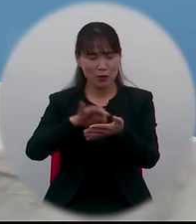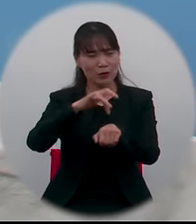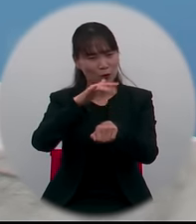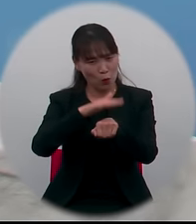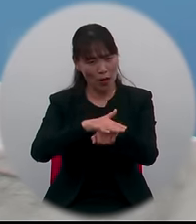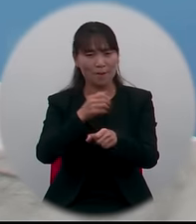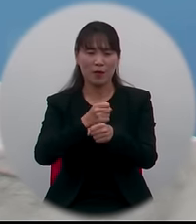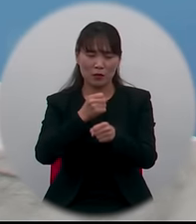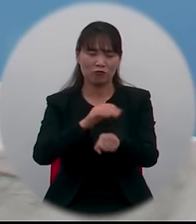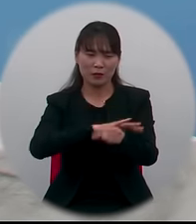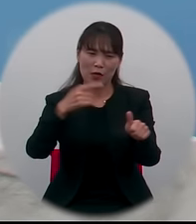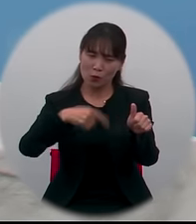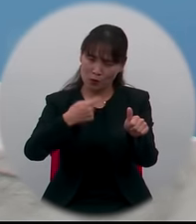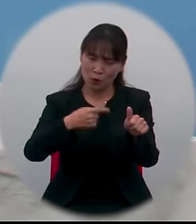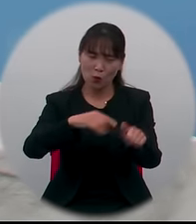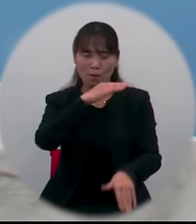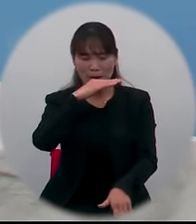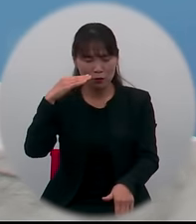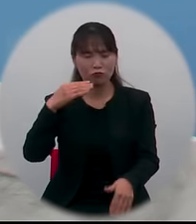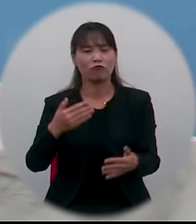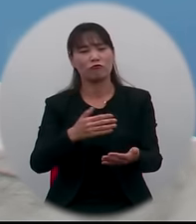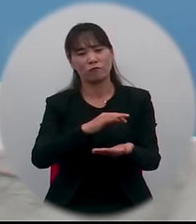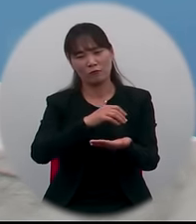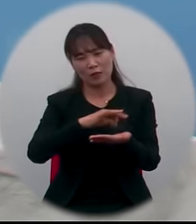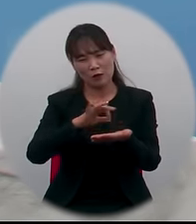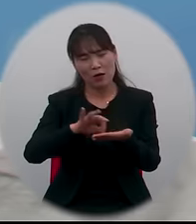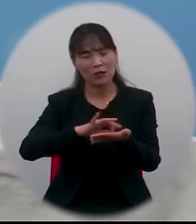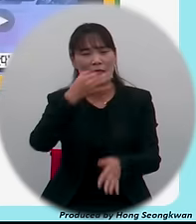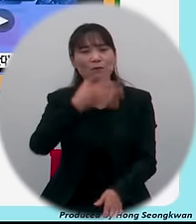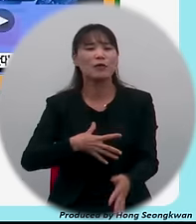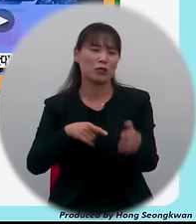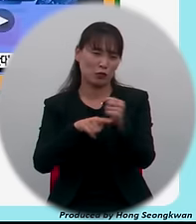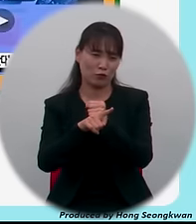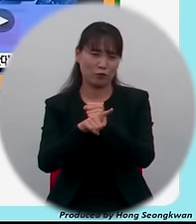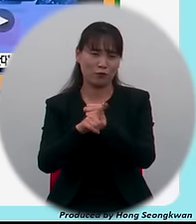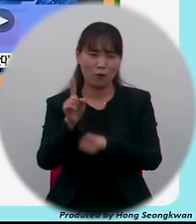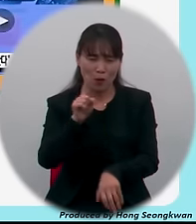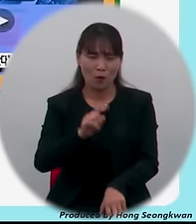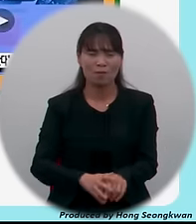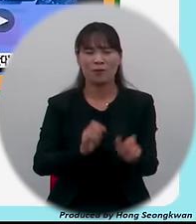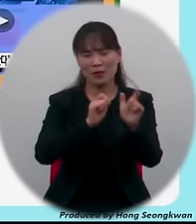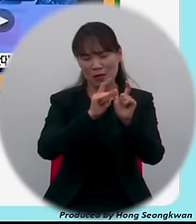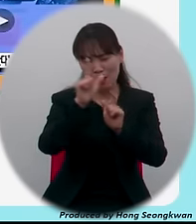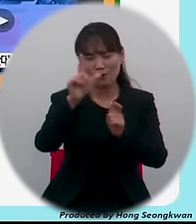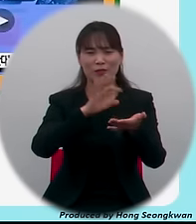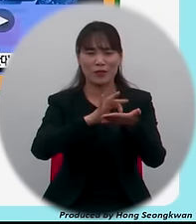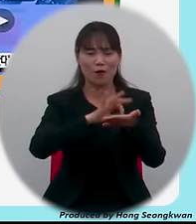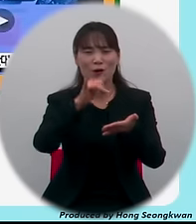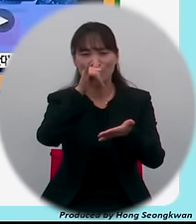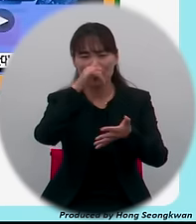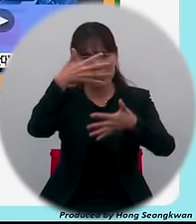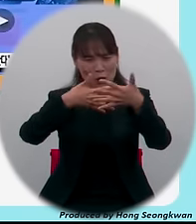훈육하다 해도 바르고 건강하게 사용하기 힘든 가장 큰 이유는 바로 우리 자녀들이 사용하고 있는이